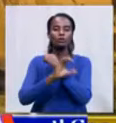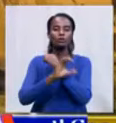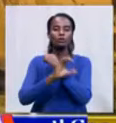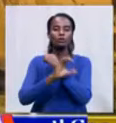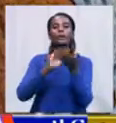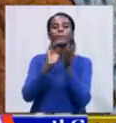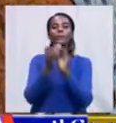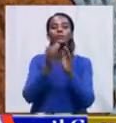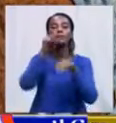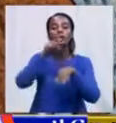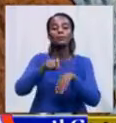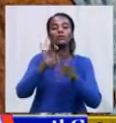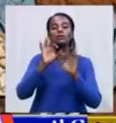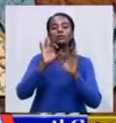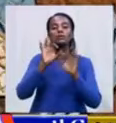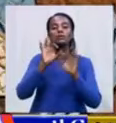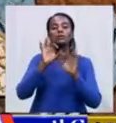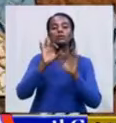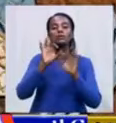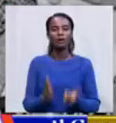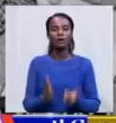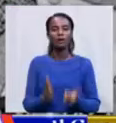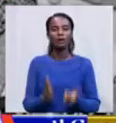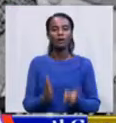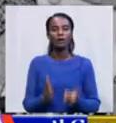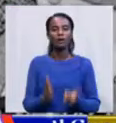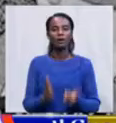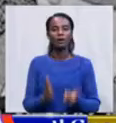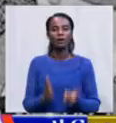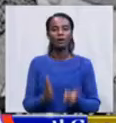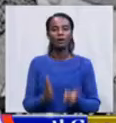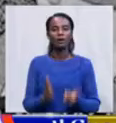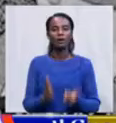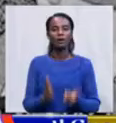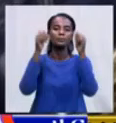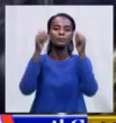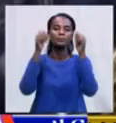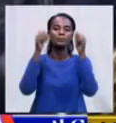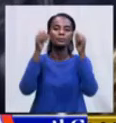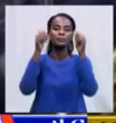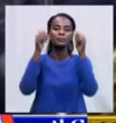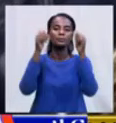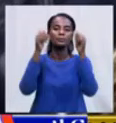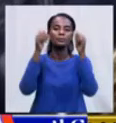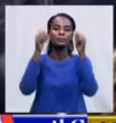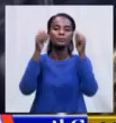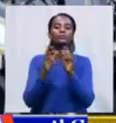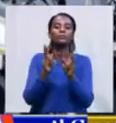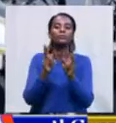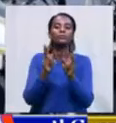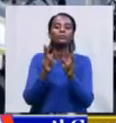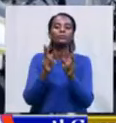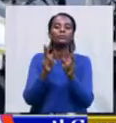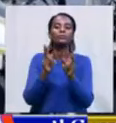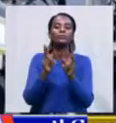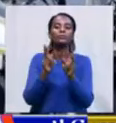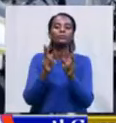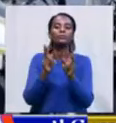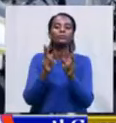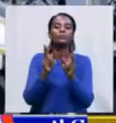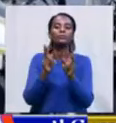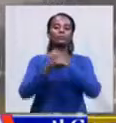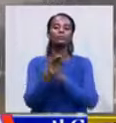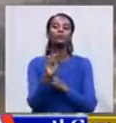ስለሚሆን ተገቢ ነት የለውም ያሉት ነዋሪዎቹ ለዚህ መልስ መስጠት የሚቻለው ግን ግድቡ በፍጥነት ተጠናቆ ወደ ተግባር